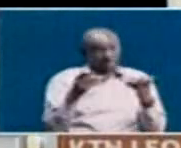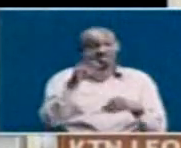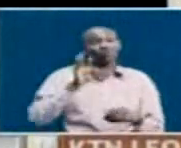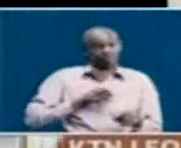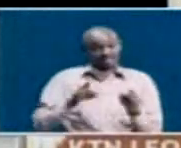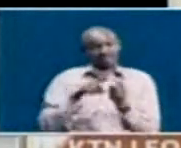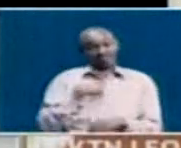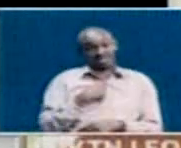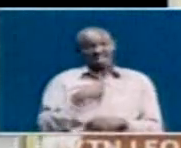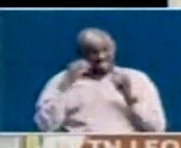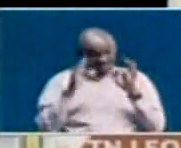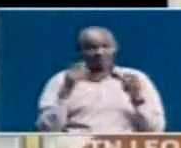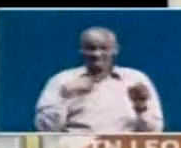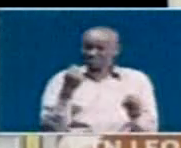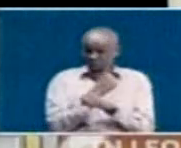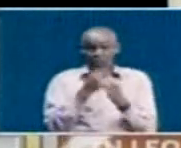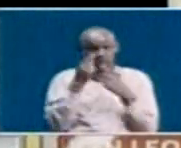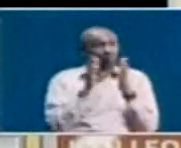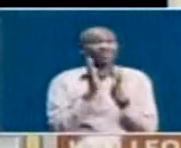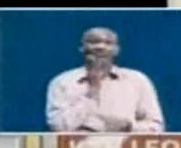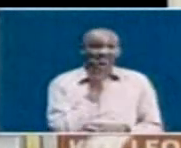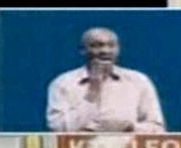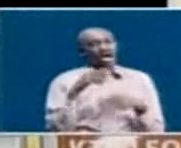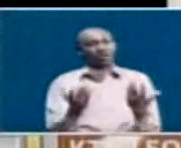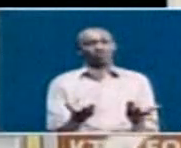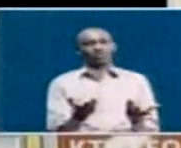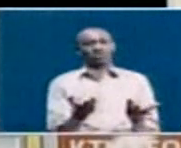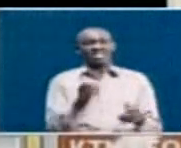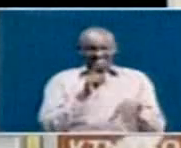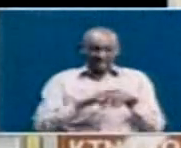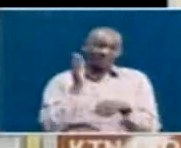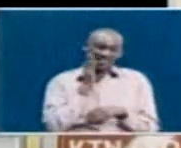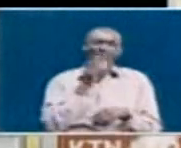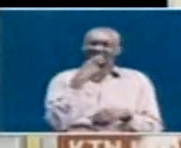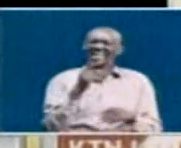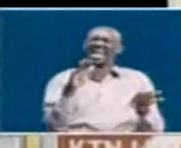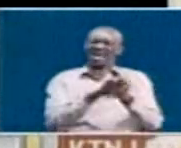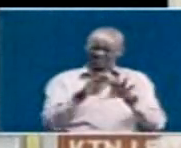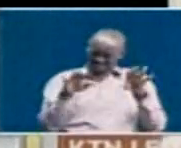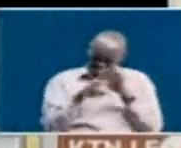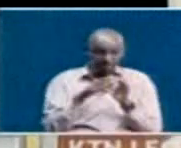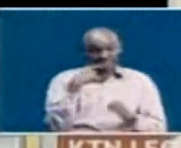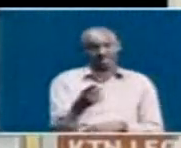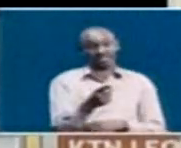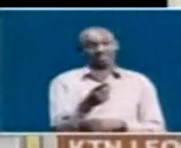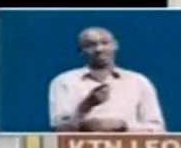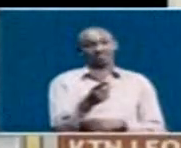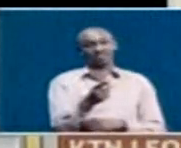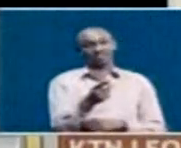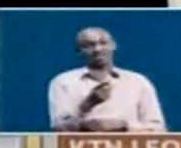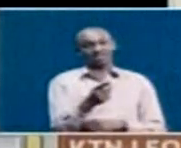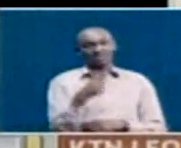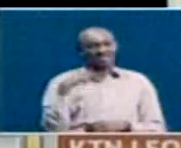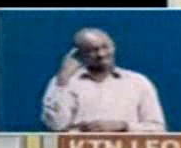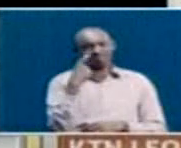mimi. Na kama siwezi kuongea na mamangu basi nitaongea nani? Kwa hivyo mamangu huwa simfichi, manake saa nyingine wanafikiria